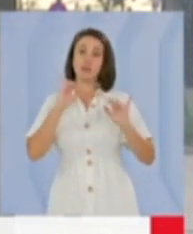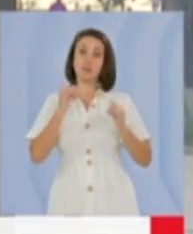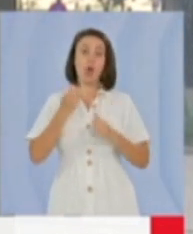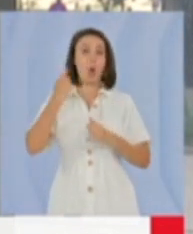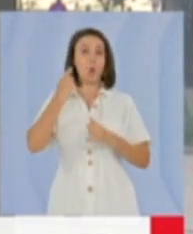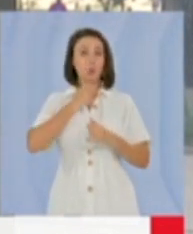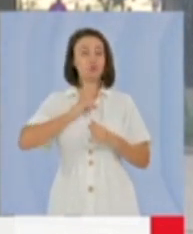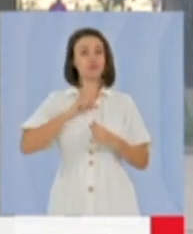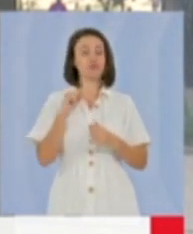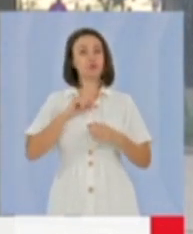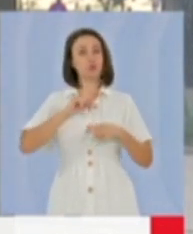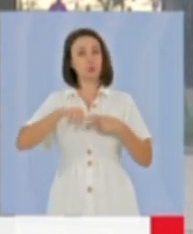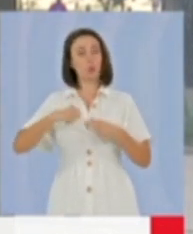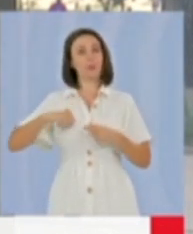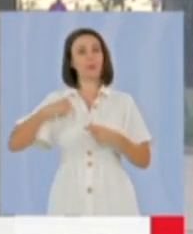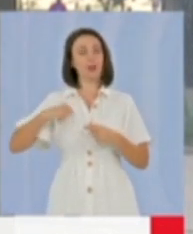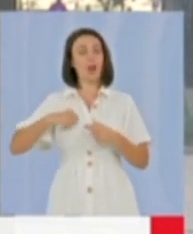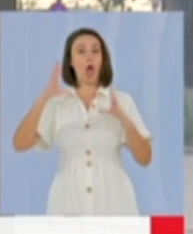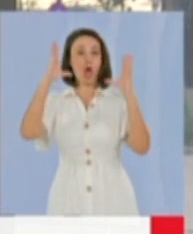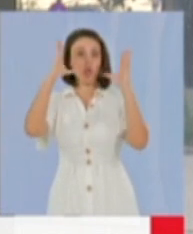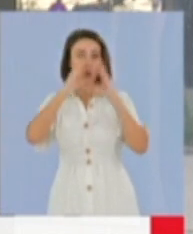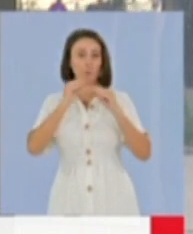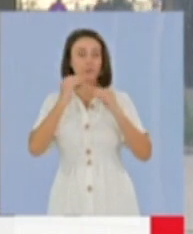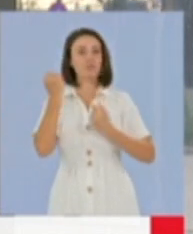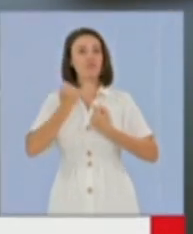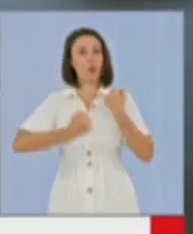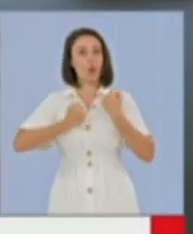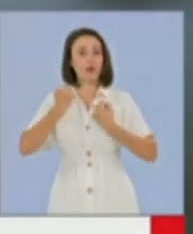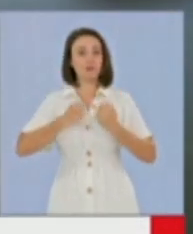Cluj După ce un tânăr ar fi adormit la volan